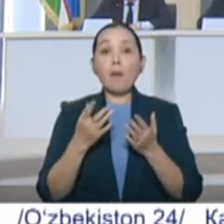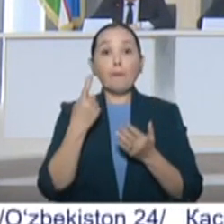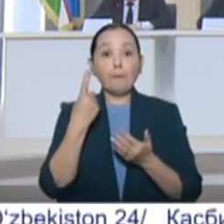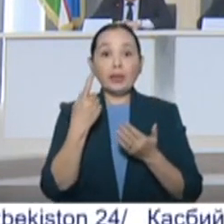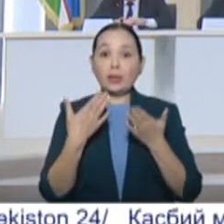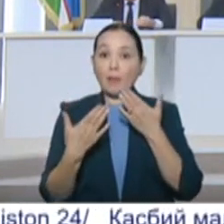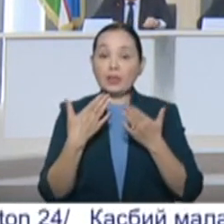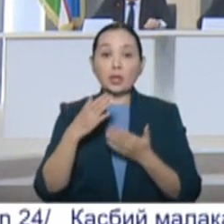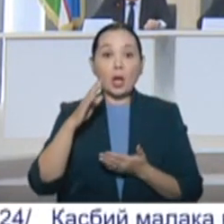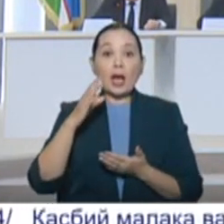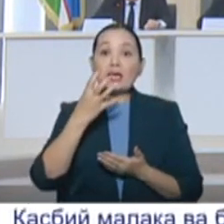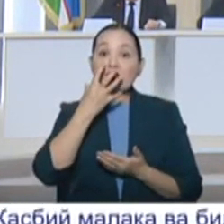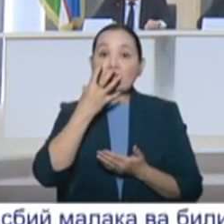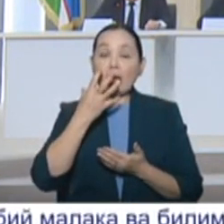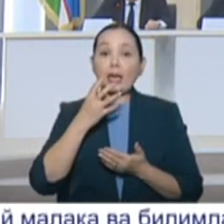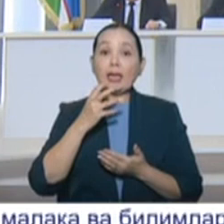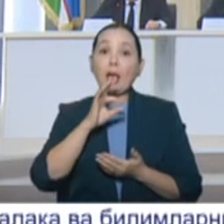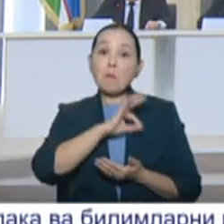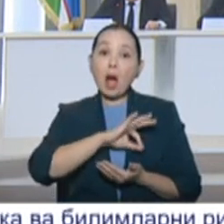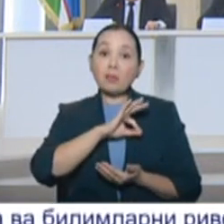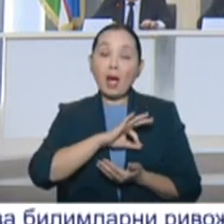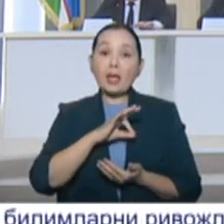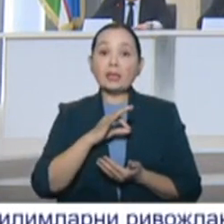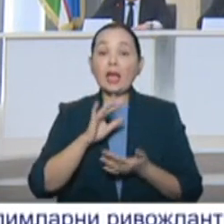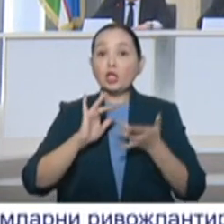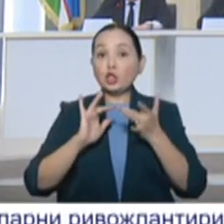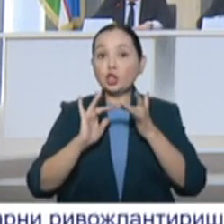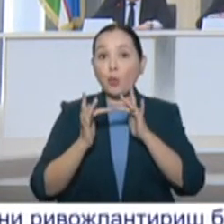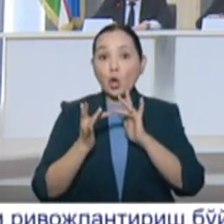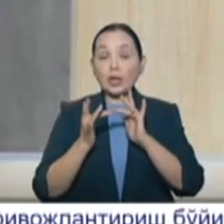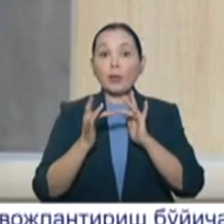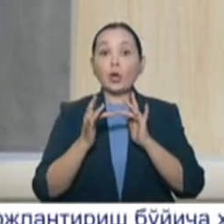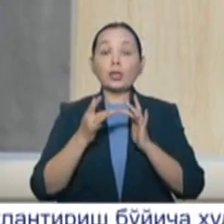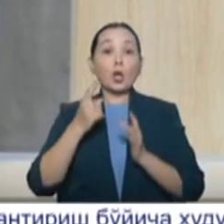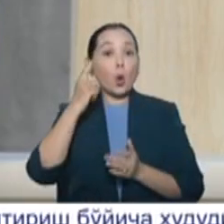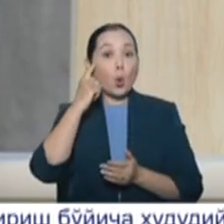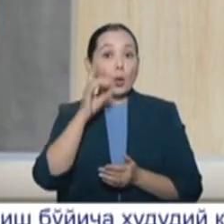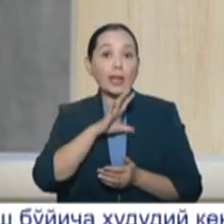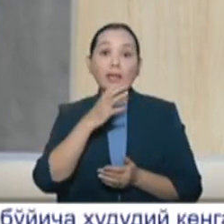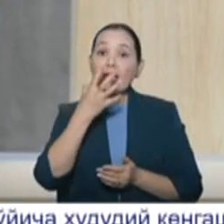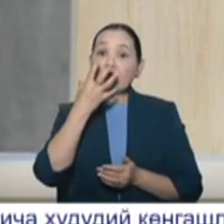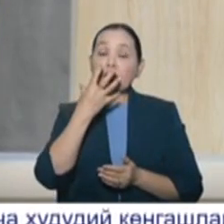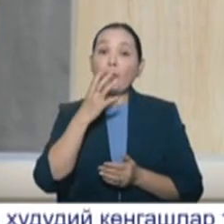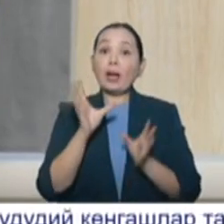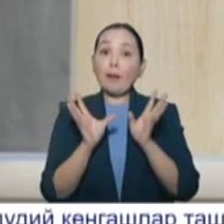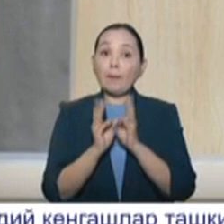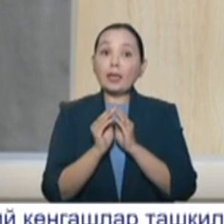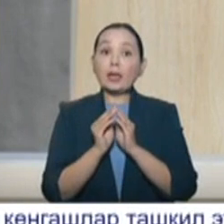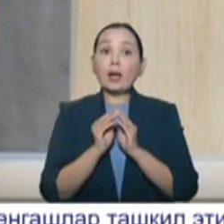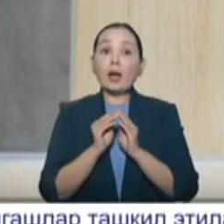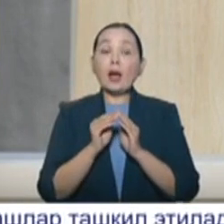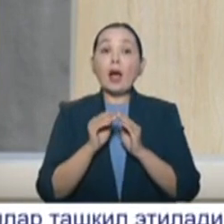agar shu issiqlik manbaidan juda ko'p ijtimoiy tarmoqlarga uylarda issiqlik nimasidan nima